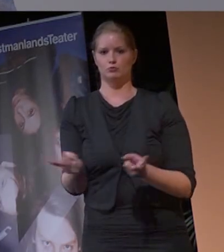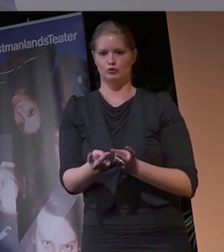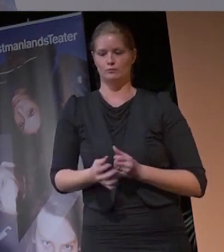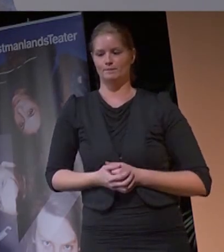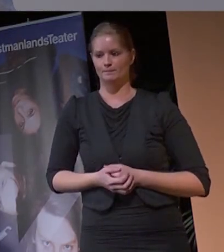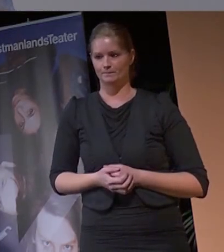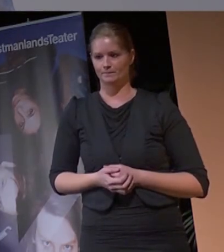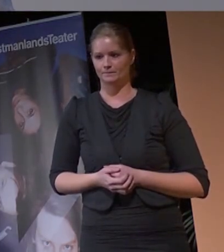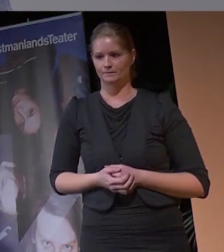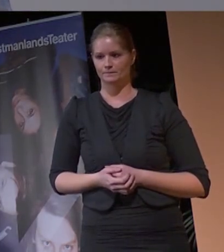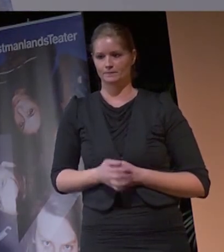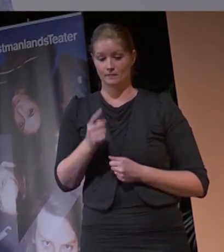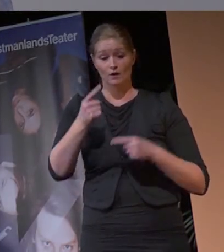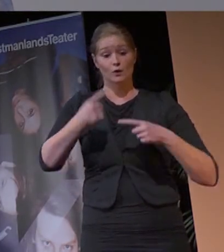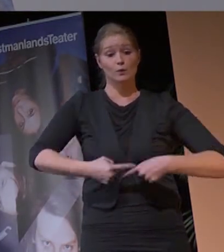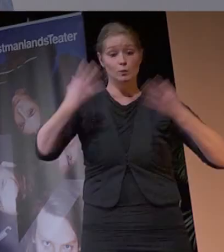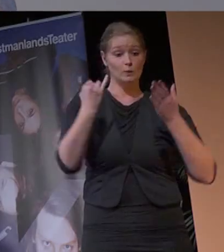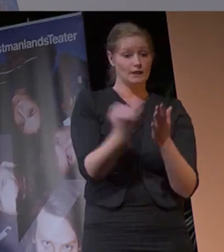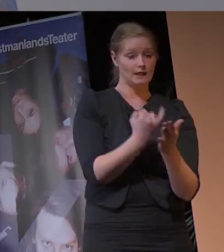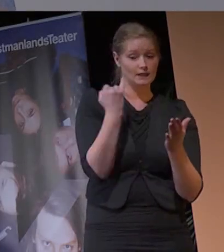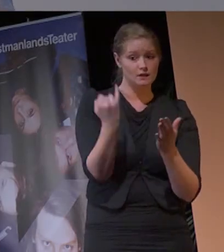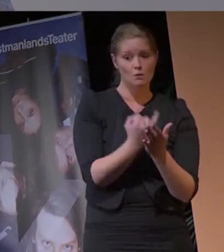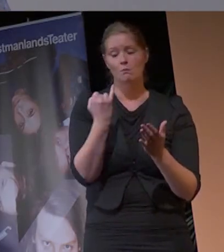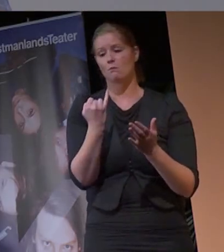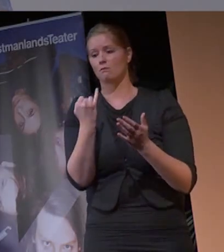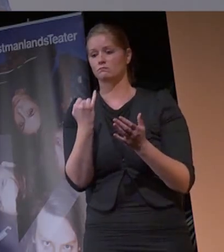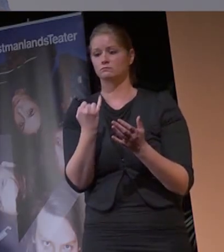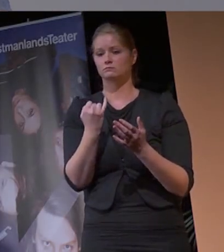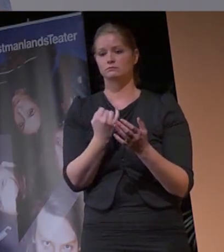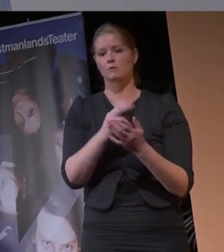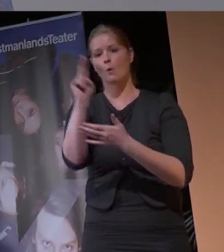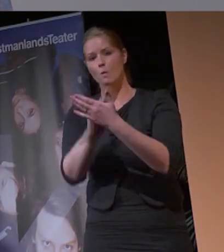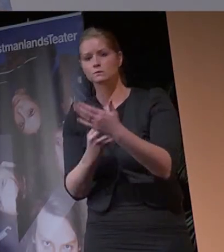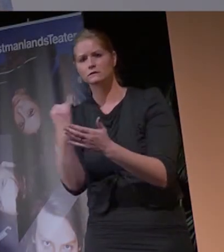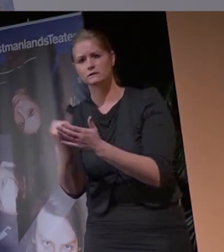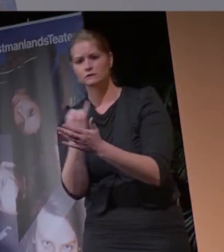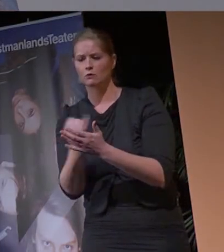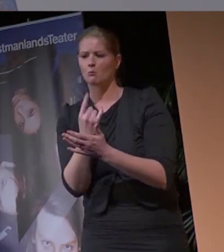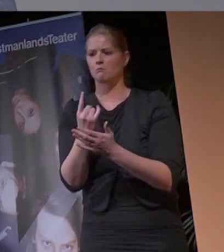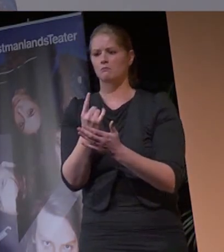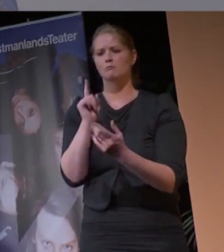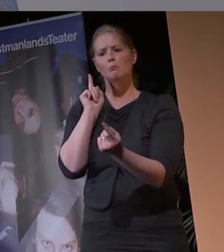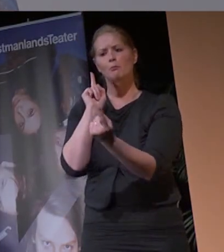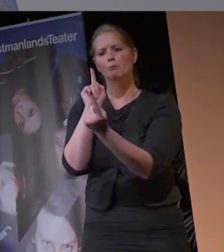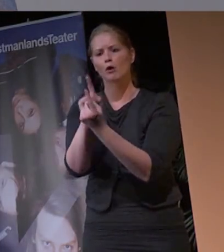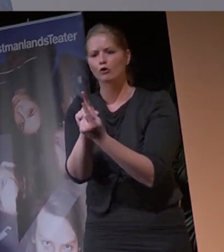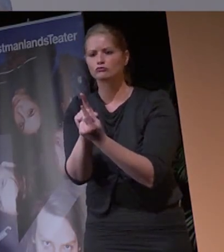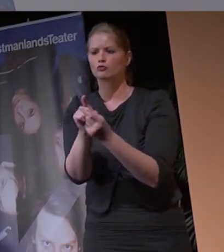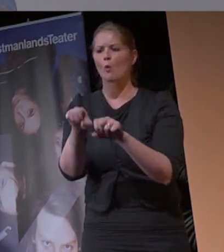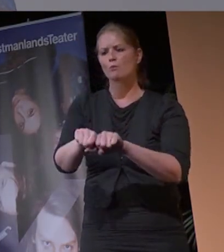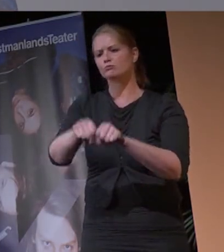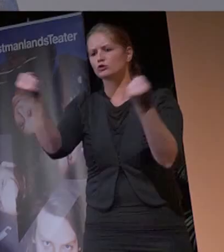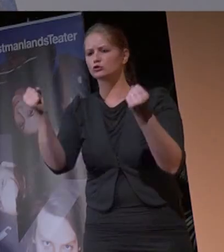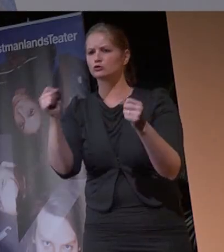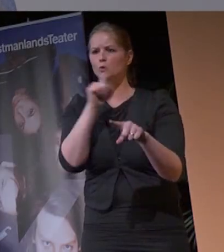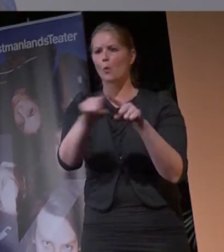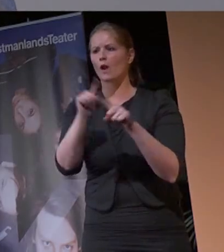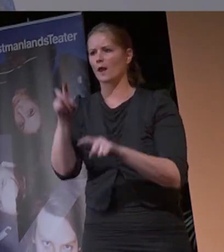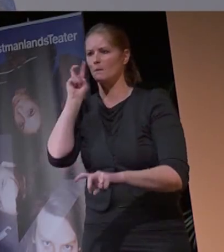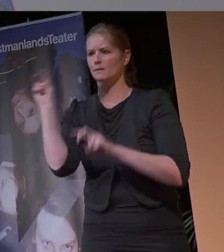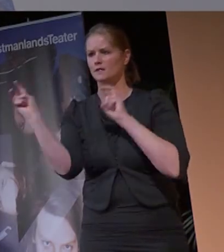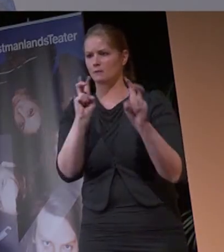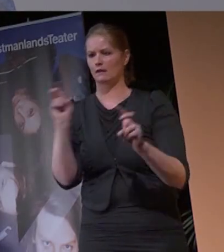På kulturen, inom konsten så möts och bryts olika perspektiv som skapar